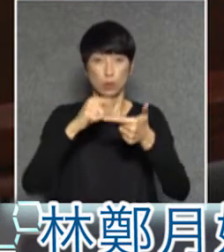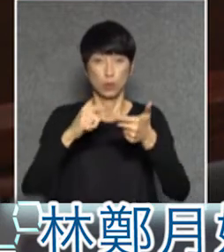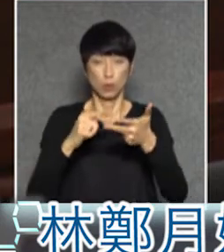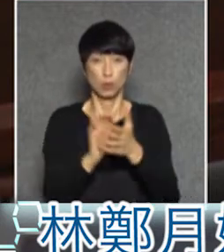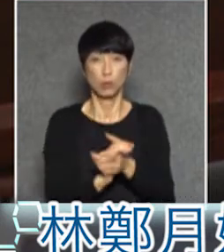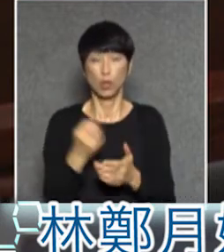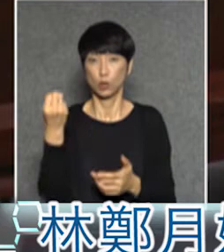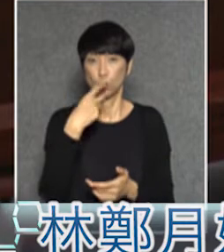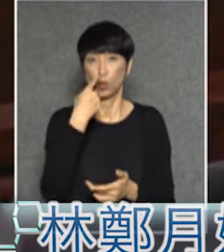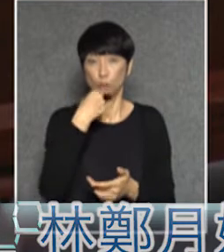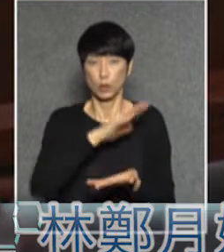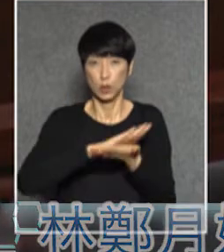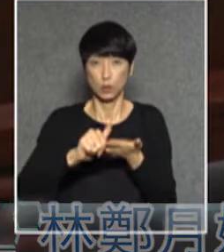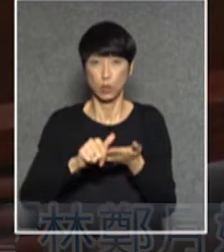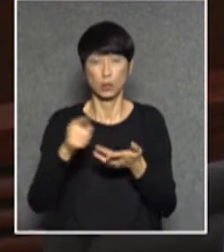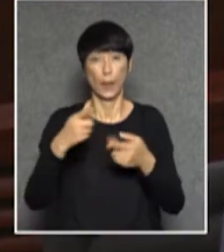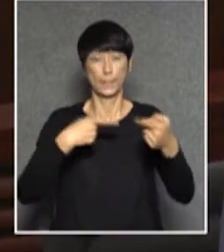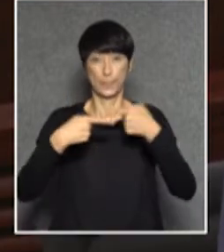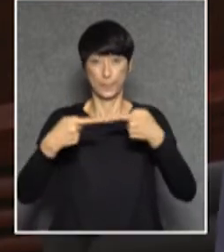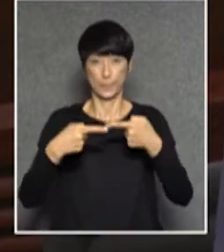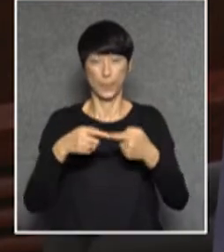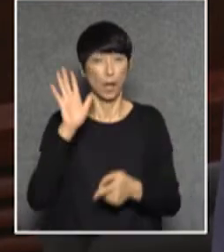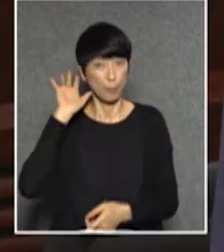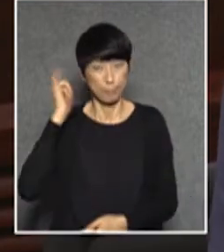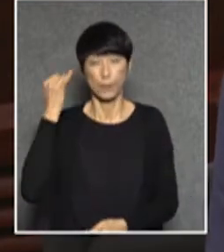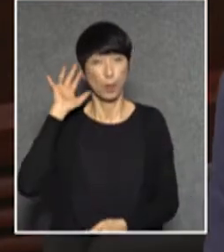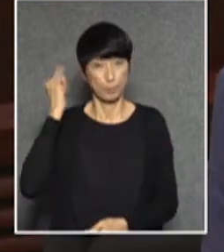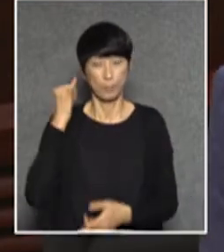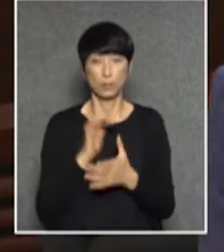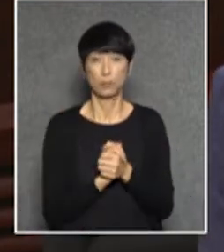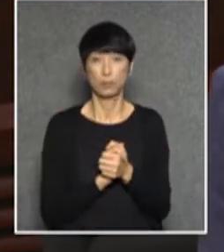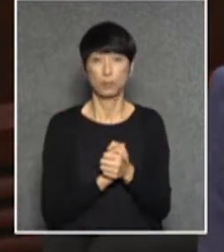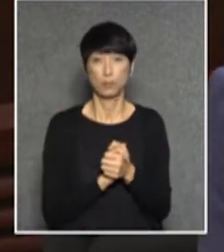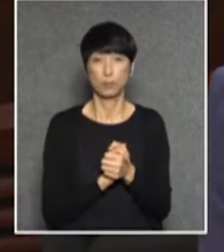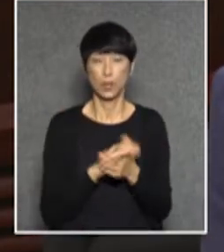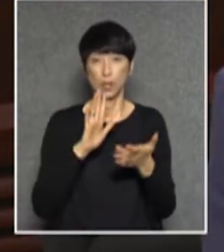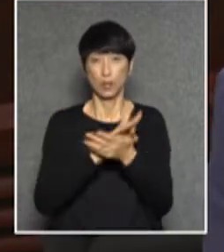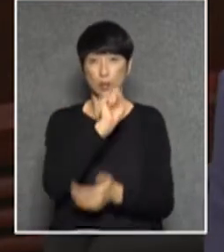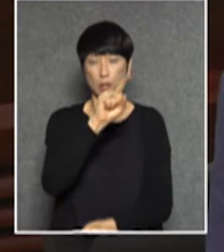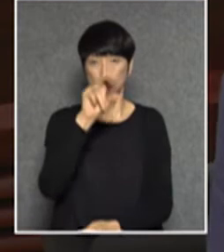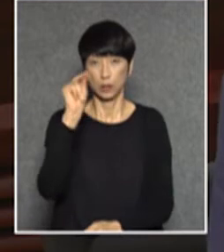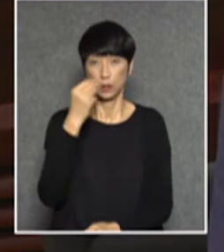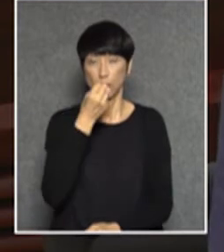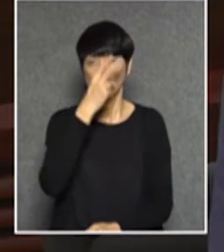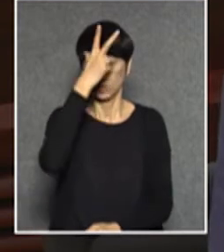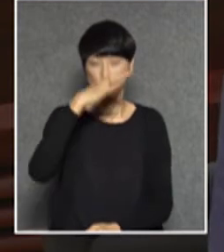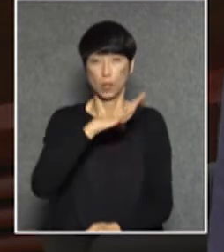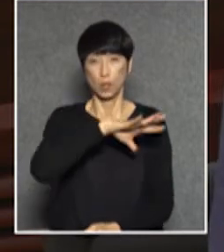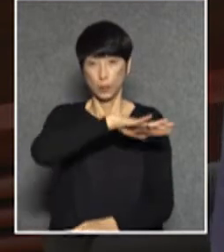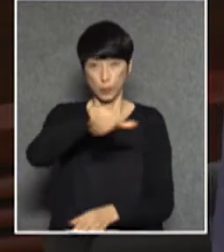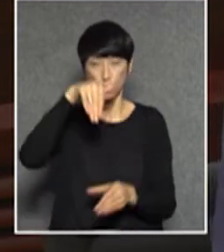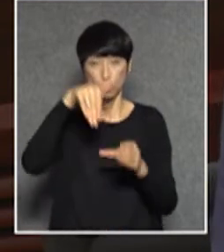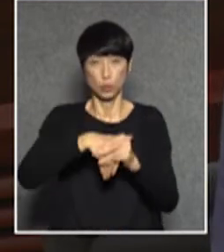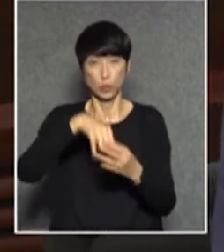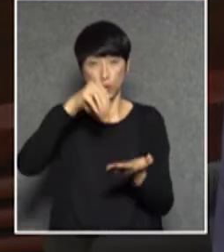調，這是不切實際和不可能的，亦都無法令2017年行政長官普選得以落實。